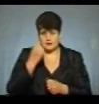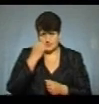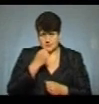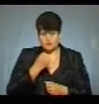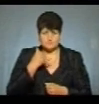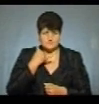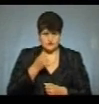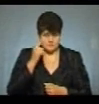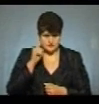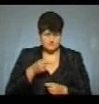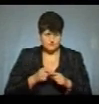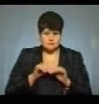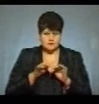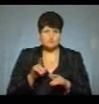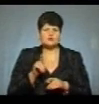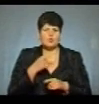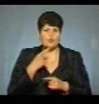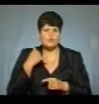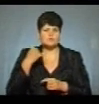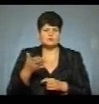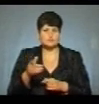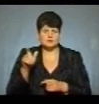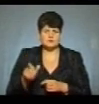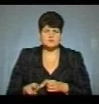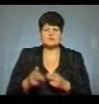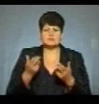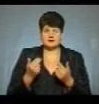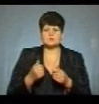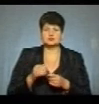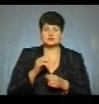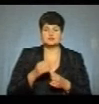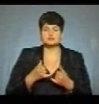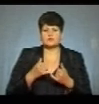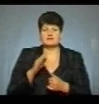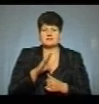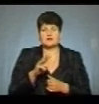дзвінок. Чи відома вам ця справа, про що говорить наш дозвонювач? Так, так. Шановний Василь Михайлович,